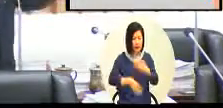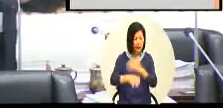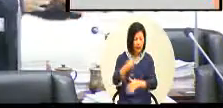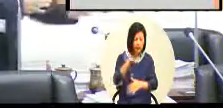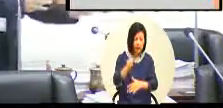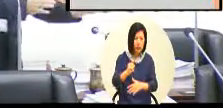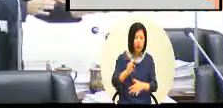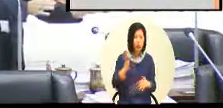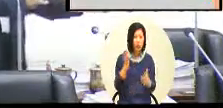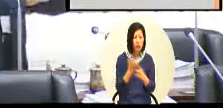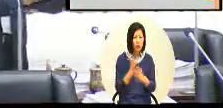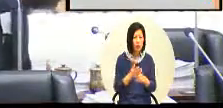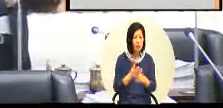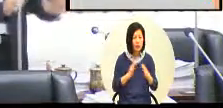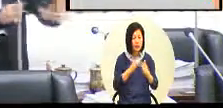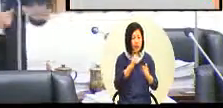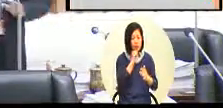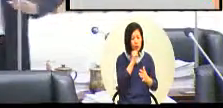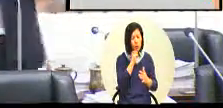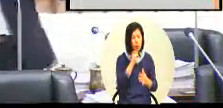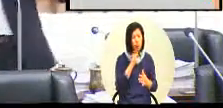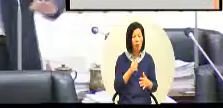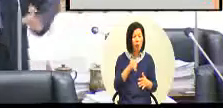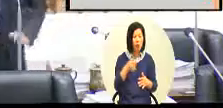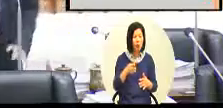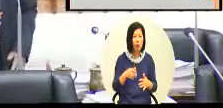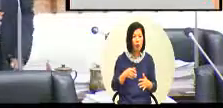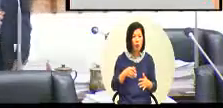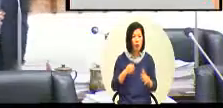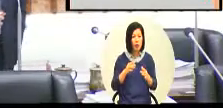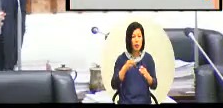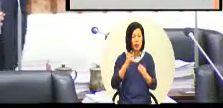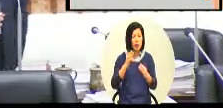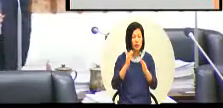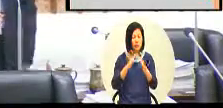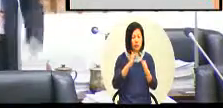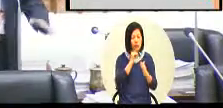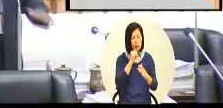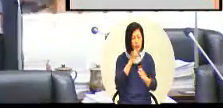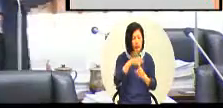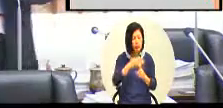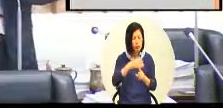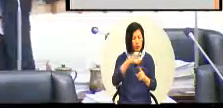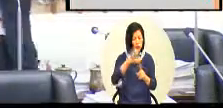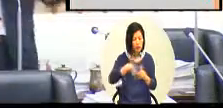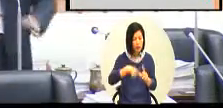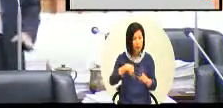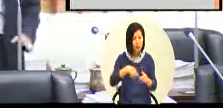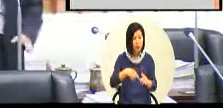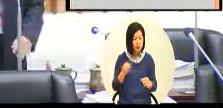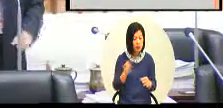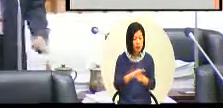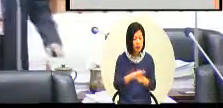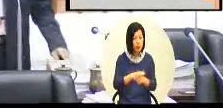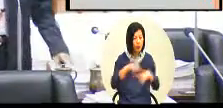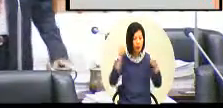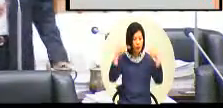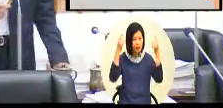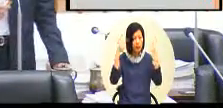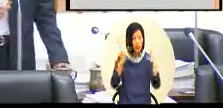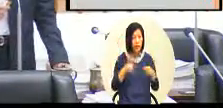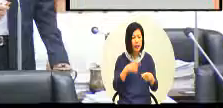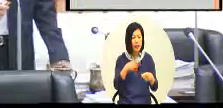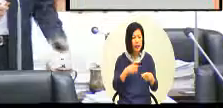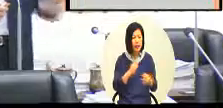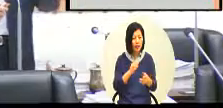者我们中低收入或者低收入的一个这个补助，这个都是有常态的。那这上面我